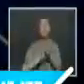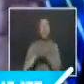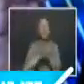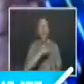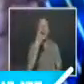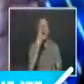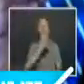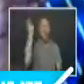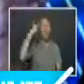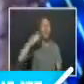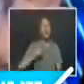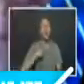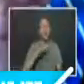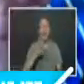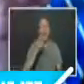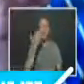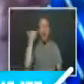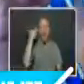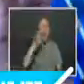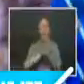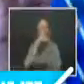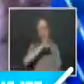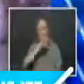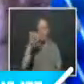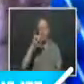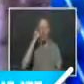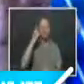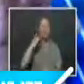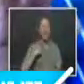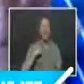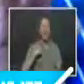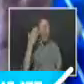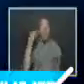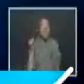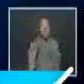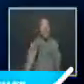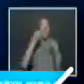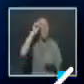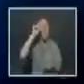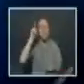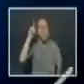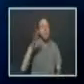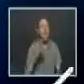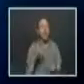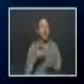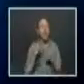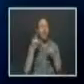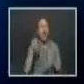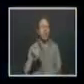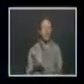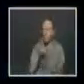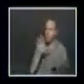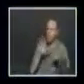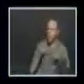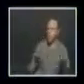לא מאיים עלינו? איפה היו 15 שנה אימו עלינו? היינו בפחד אלוהים מהם, ועכשיו איפה הם? סדר, אתה מאוד כועס.